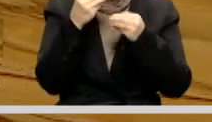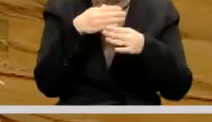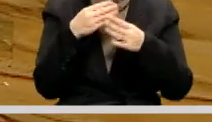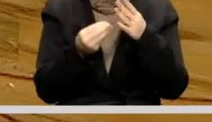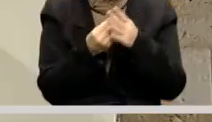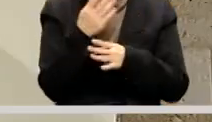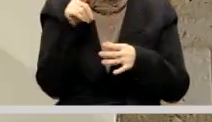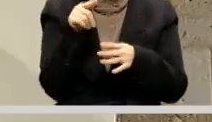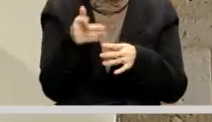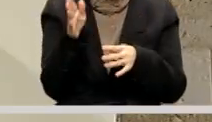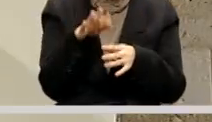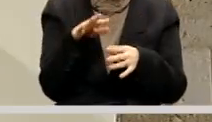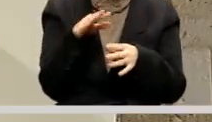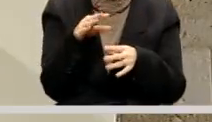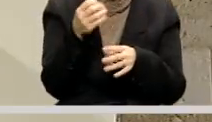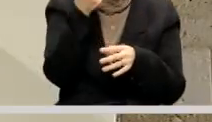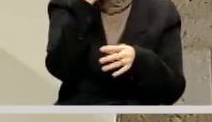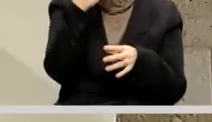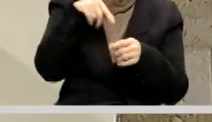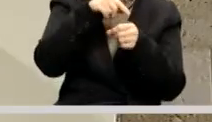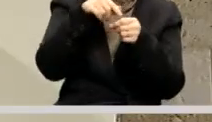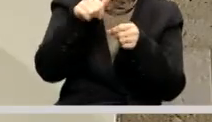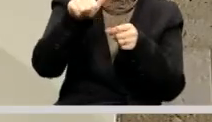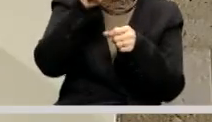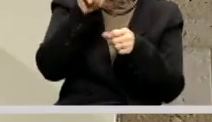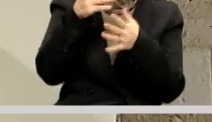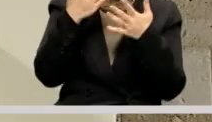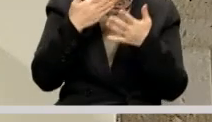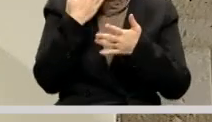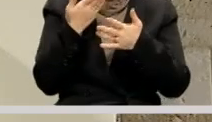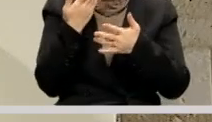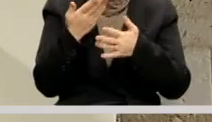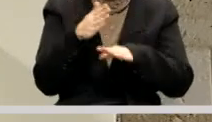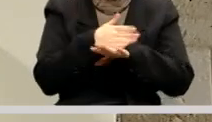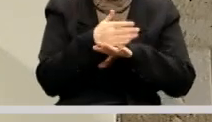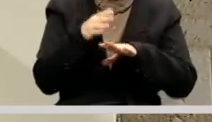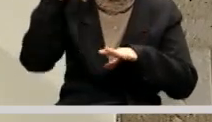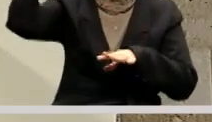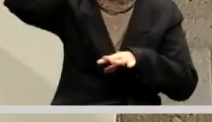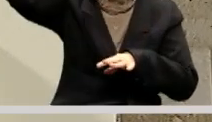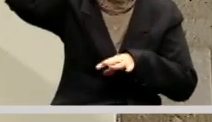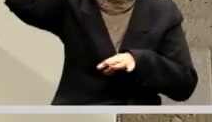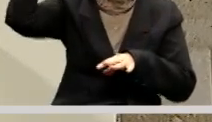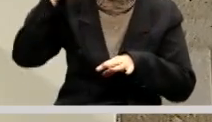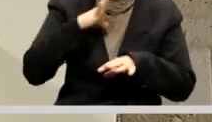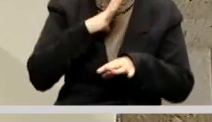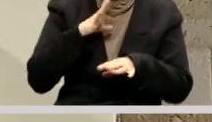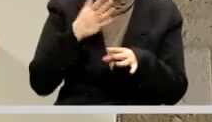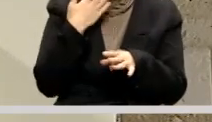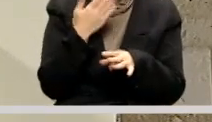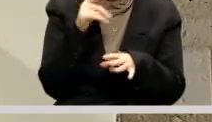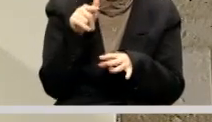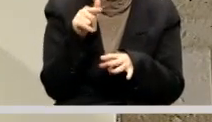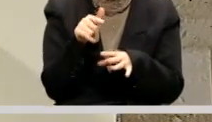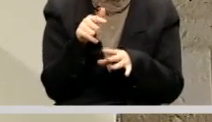çaylarını eklemek, işte sütü eklemek veya meyvelerden yazın kiraz. Mesela birçok çalışma özellikle İspanya'da işte kirazın,